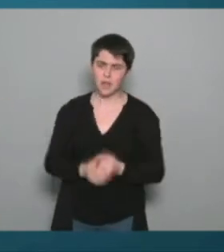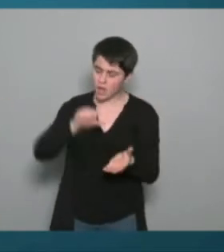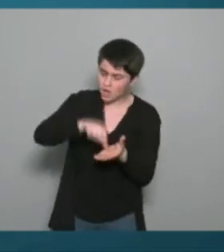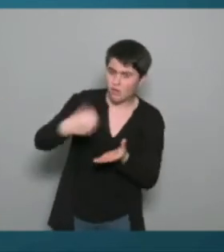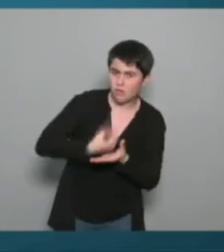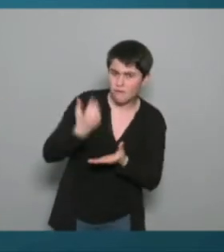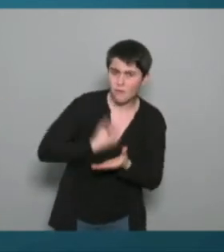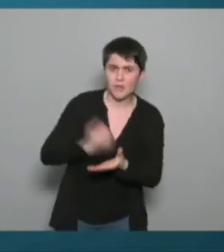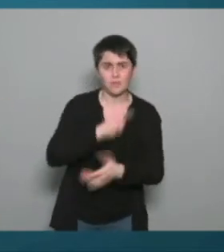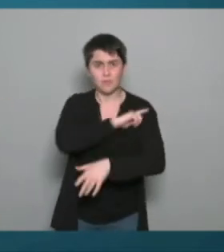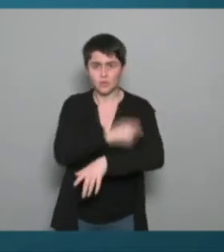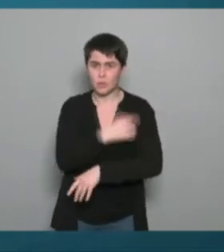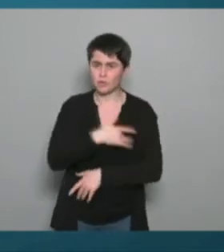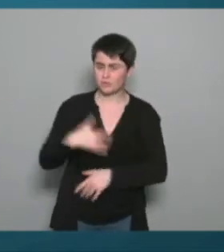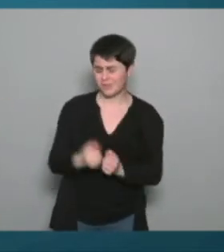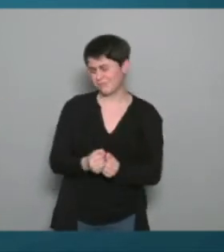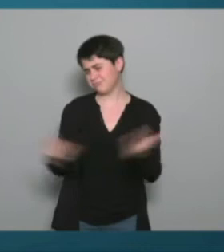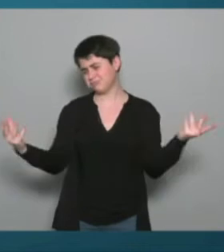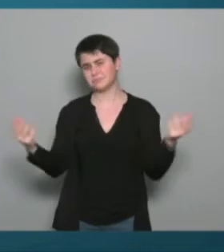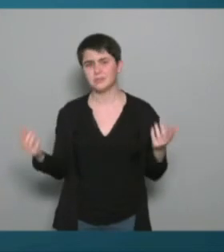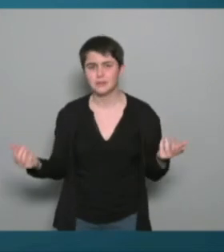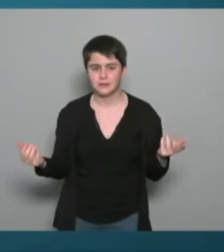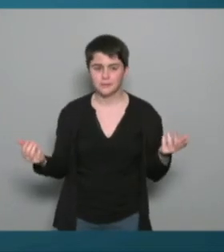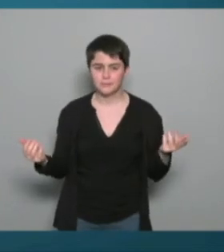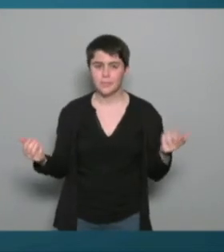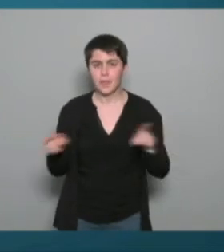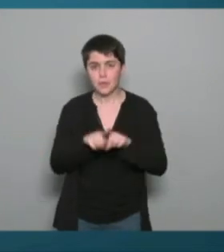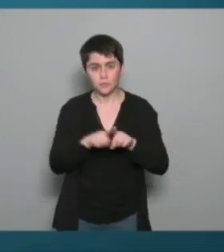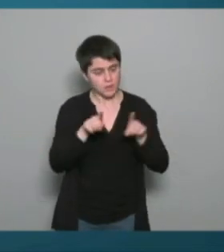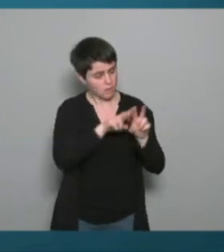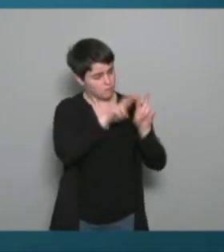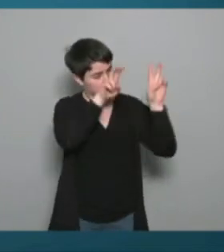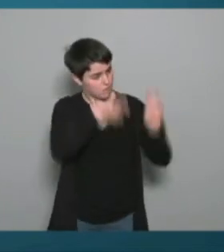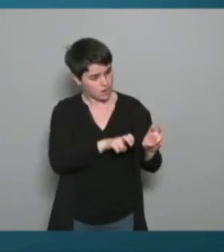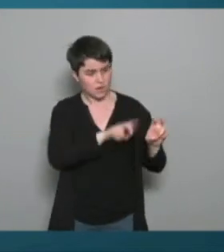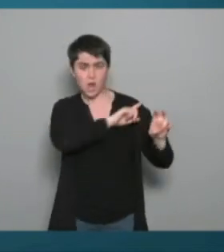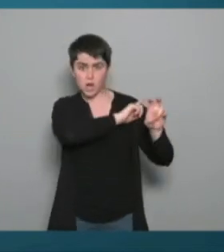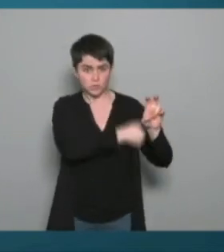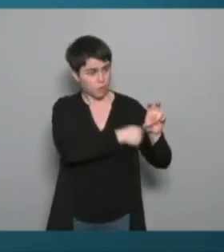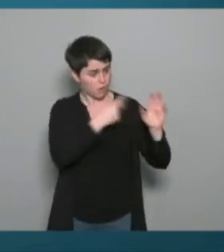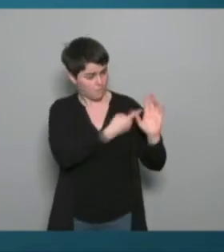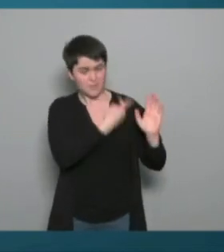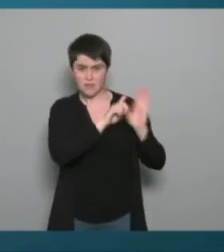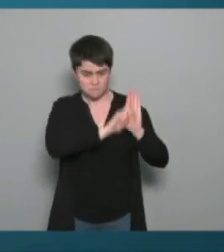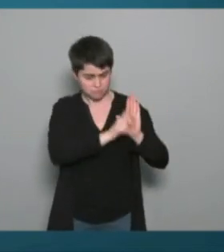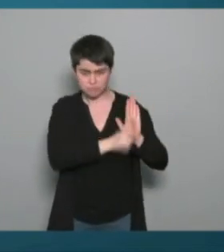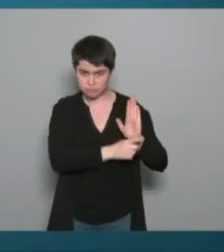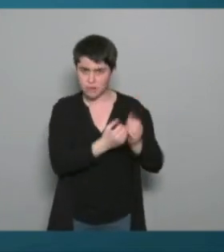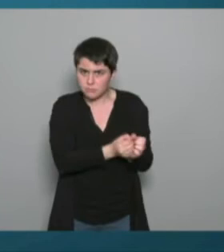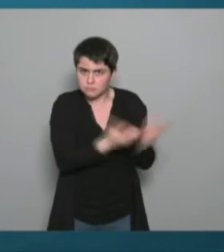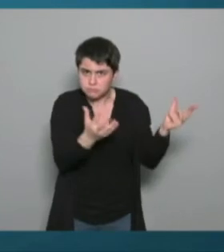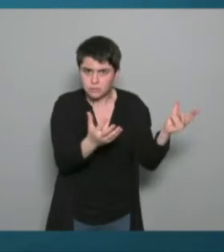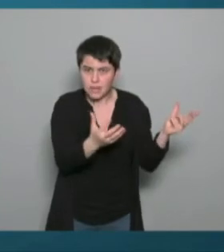vu le développement du sport sur ordonnance finalement même en milieu hospitalier je vois